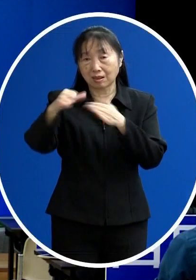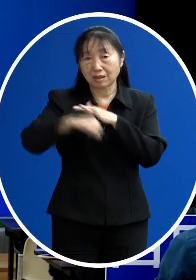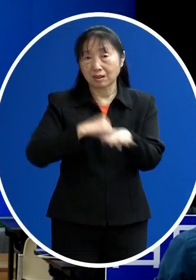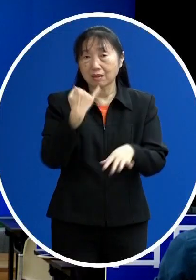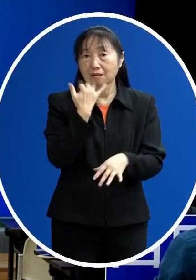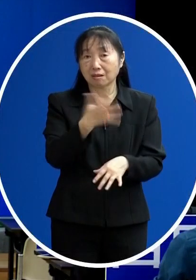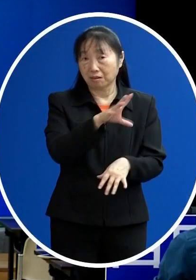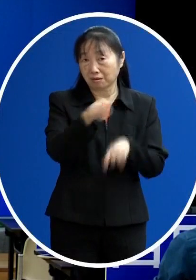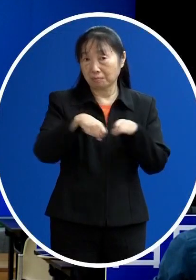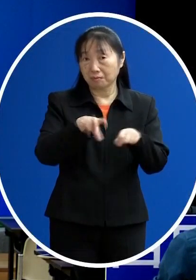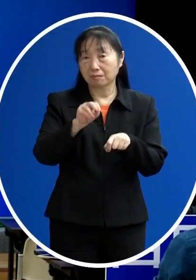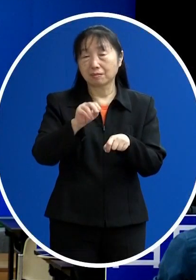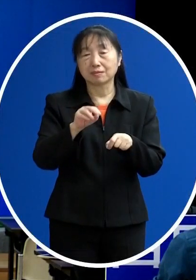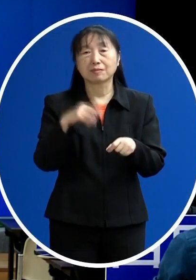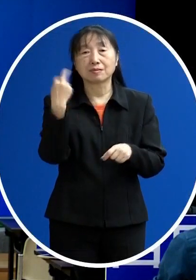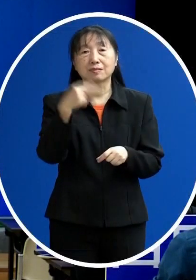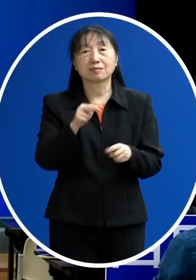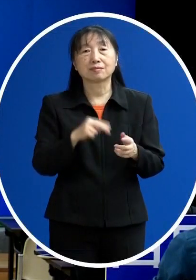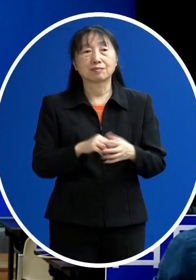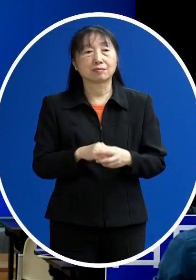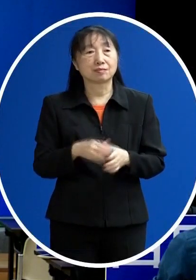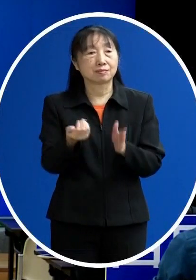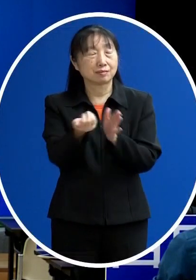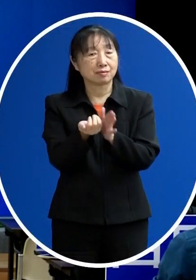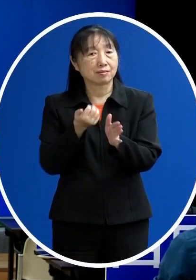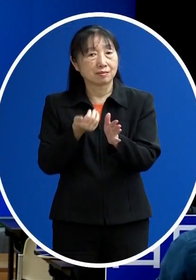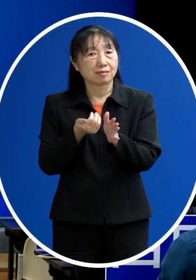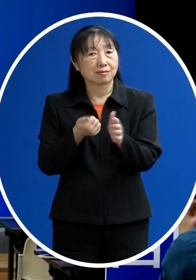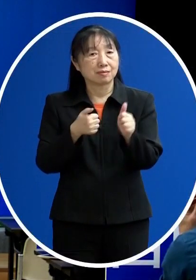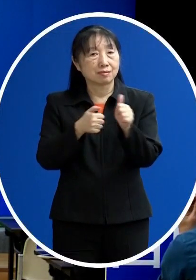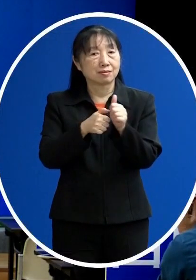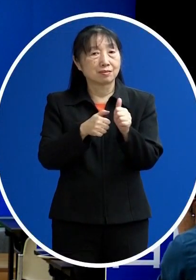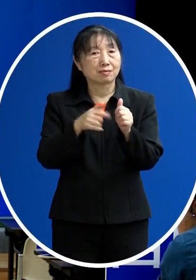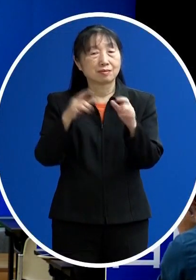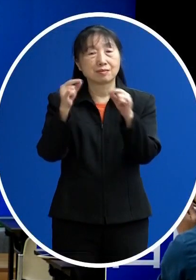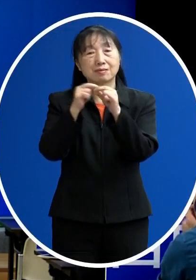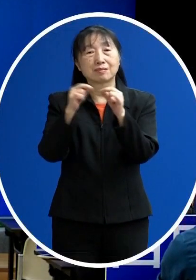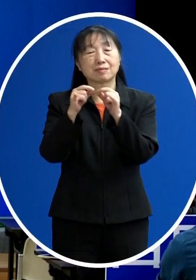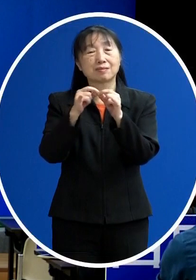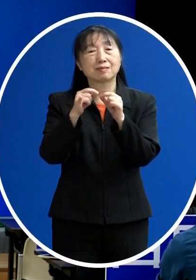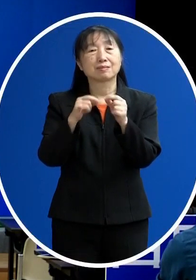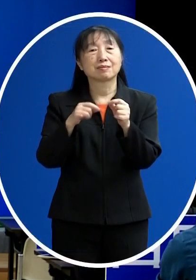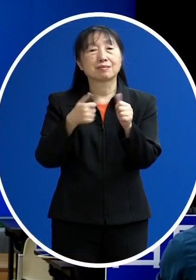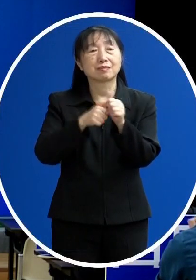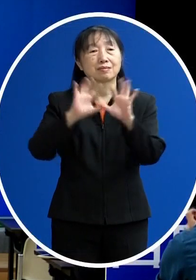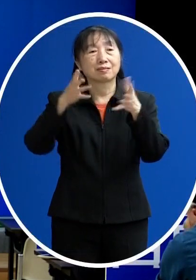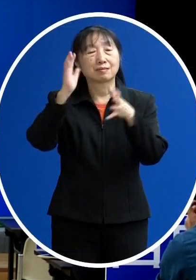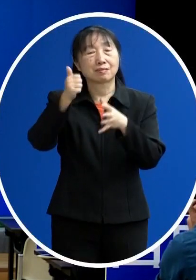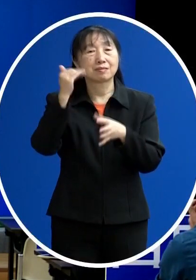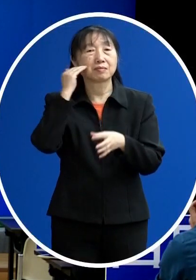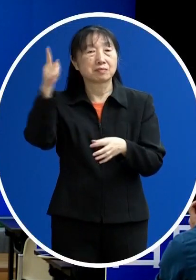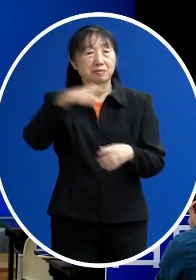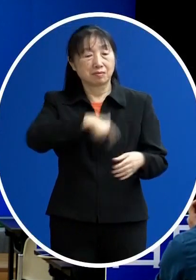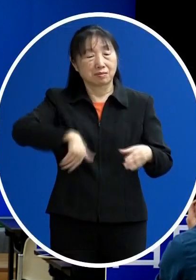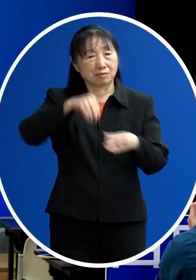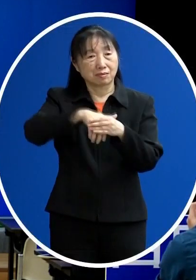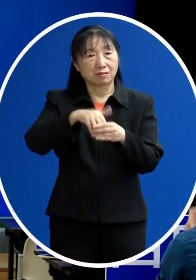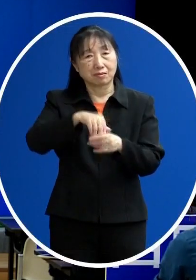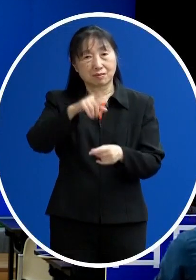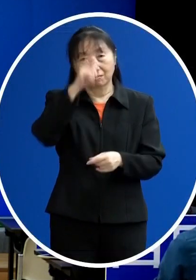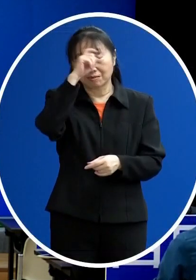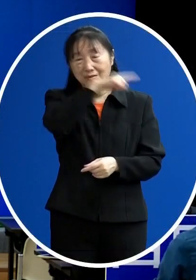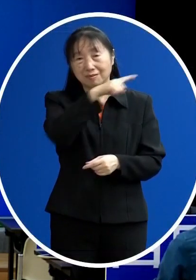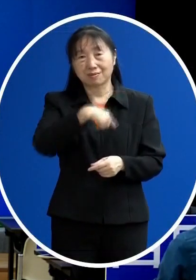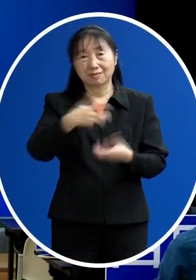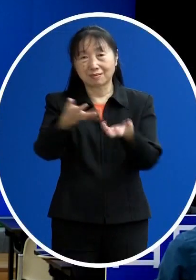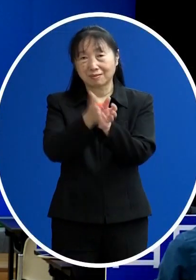划？那第二个问题是说，前副总统吕秀莲他说，如果要选举的话，就请部长赶快离职，